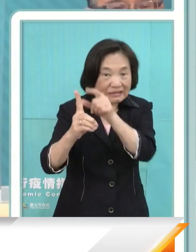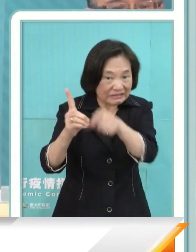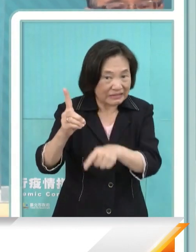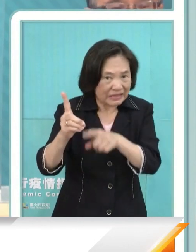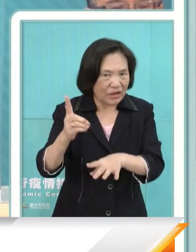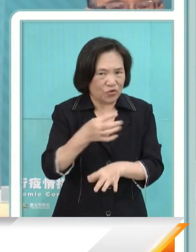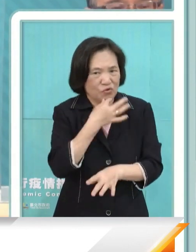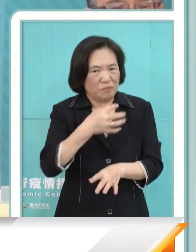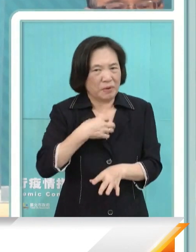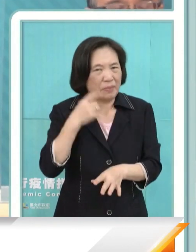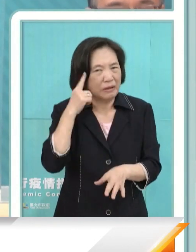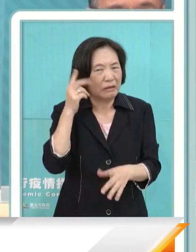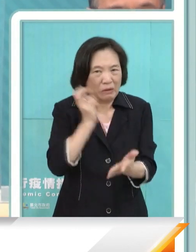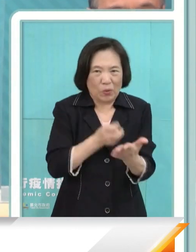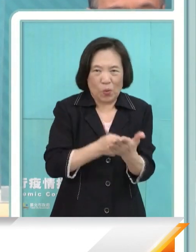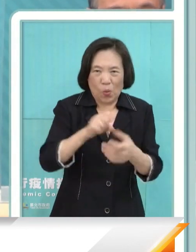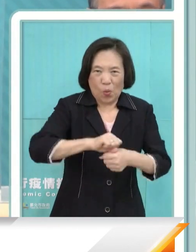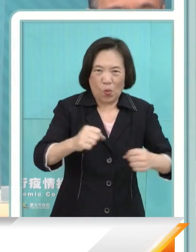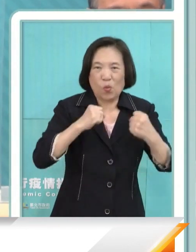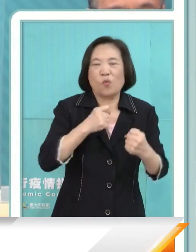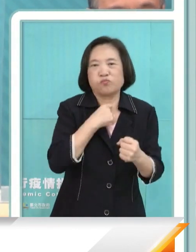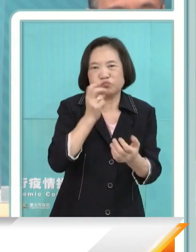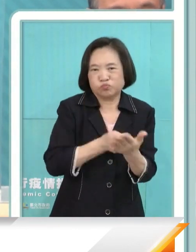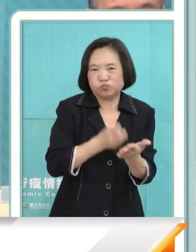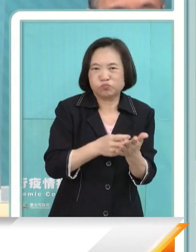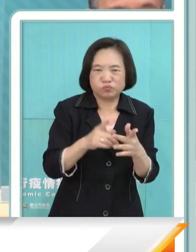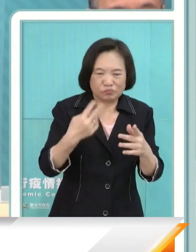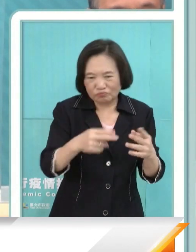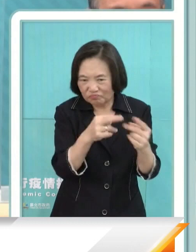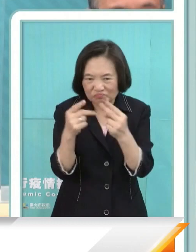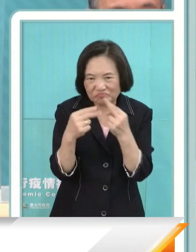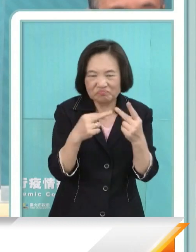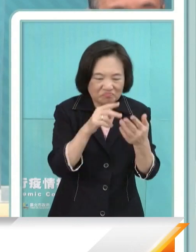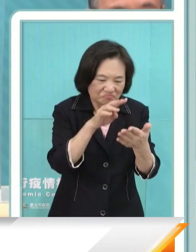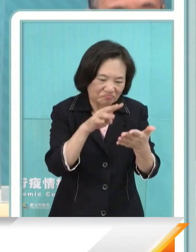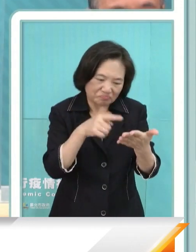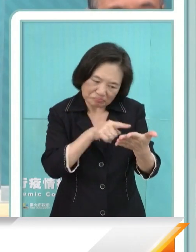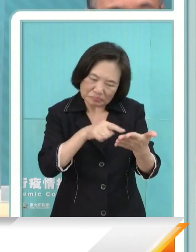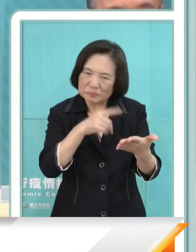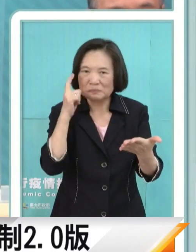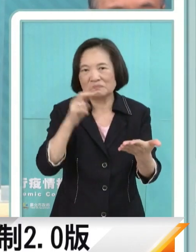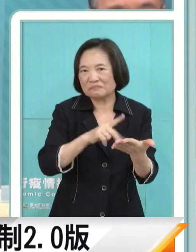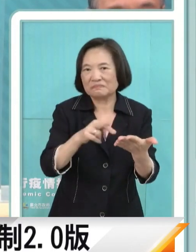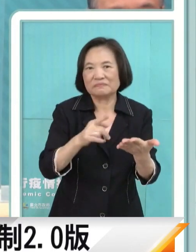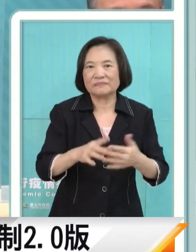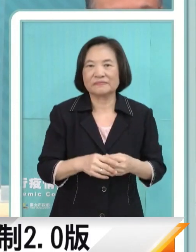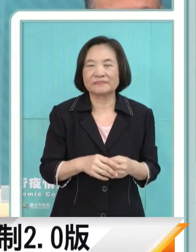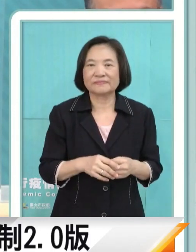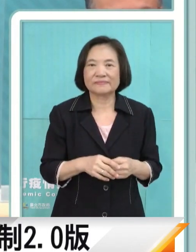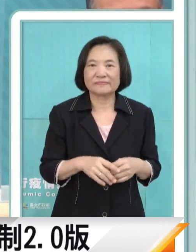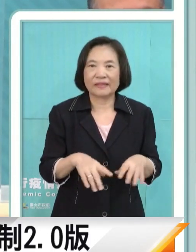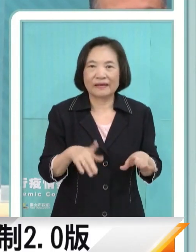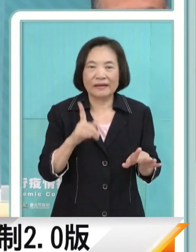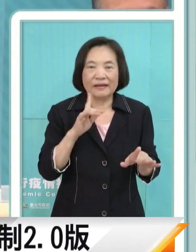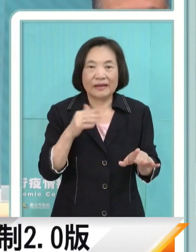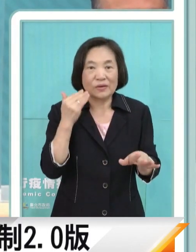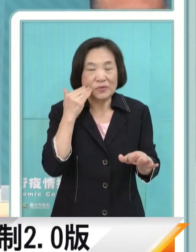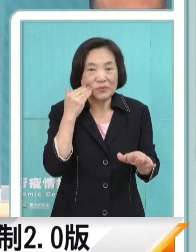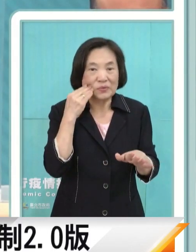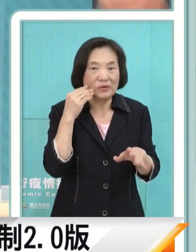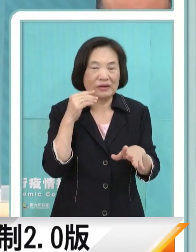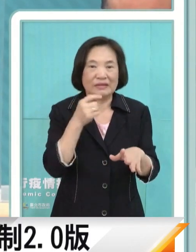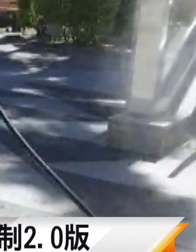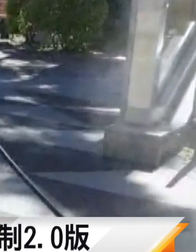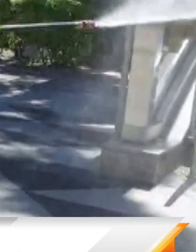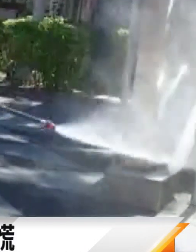们的警戒管制的那个表，我们要开始重新来研判，也就是我们需要做到警戒管制